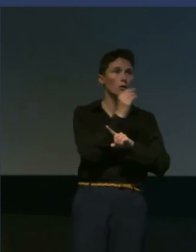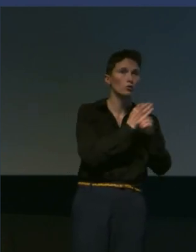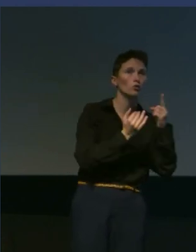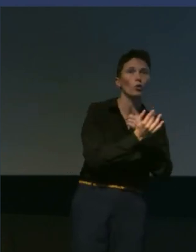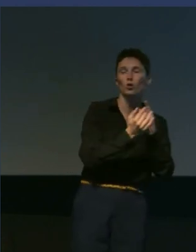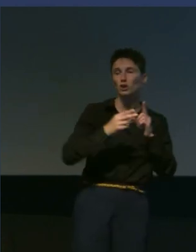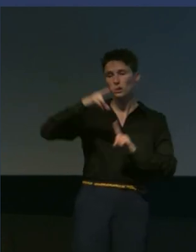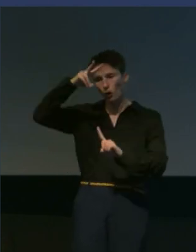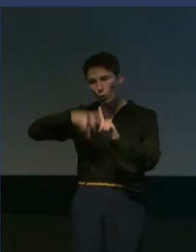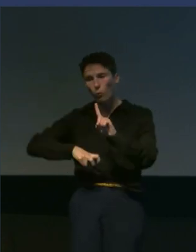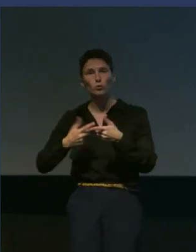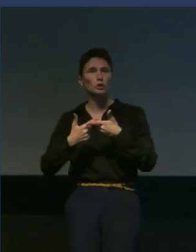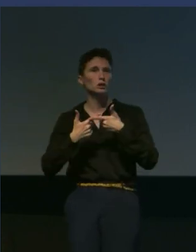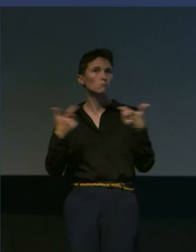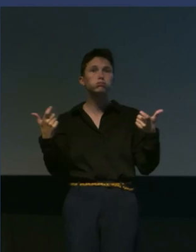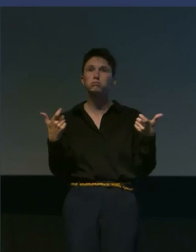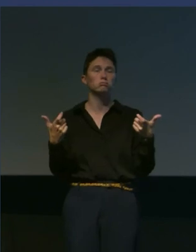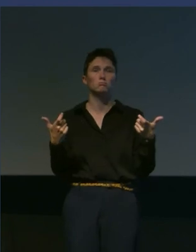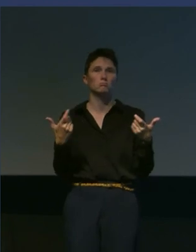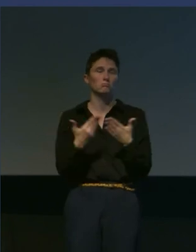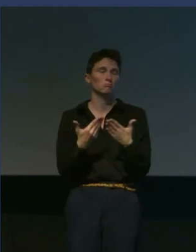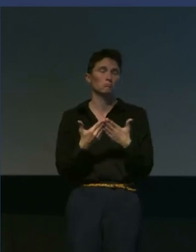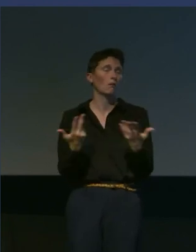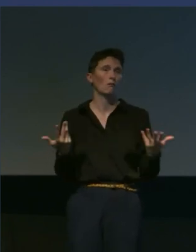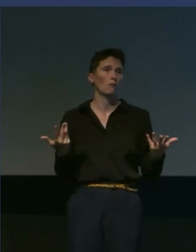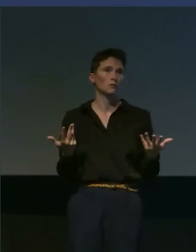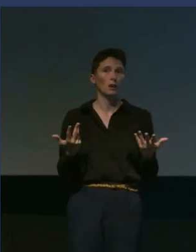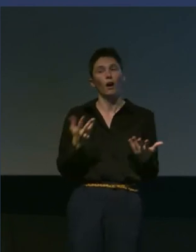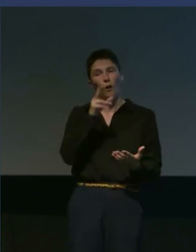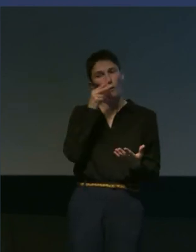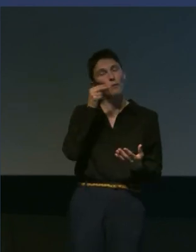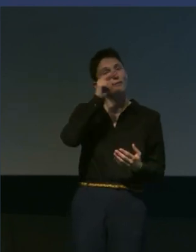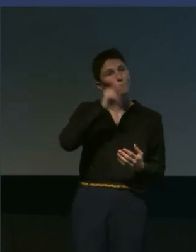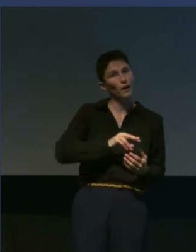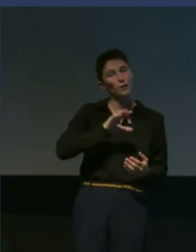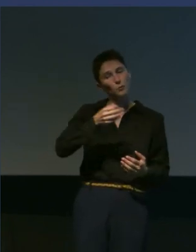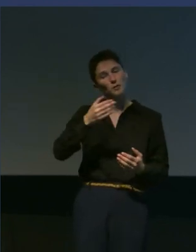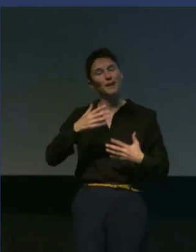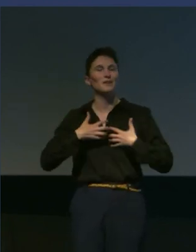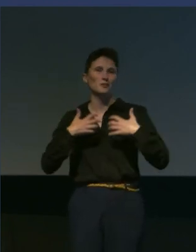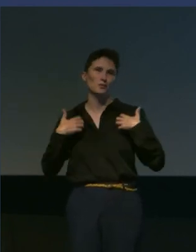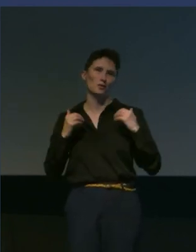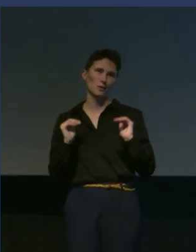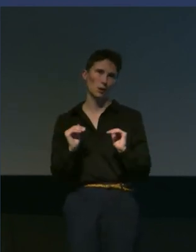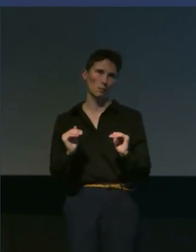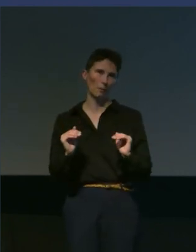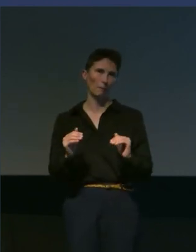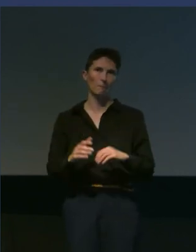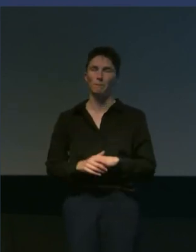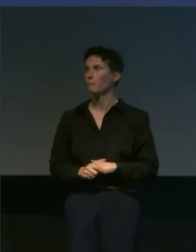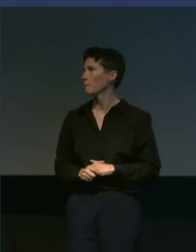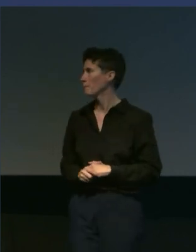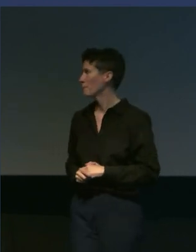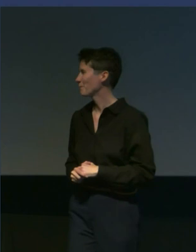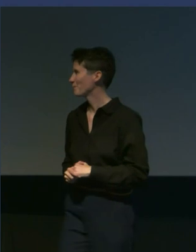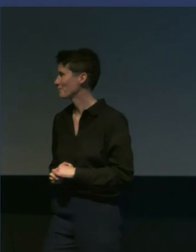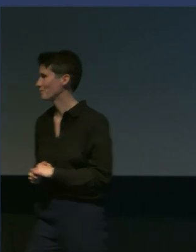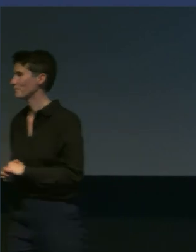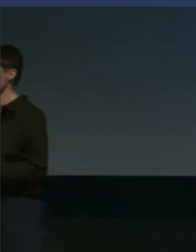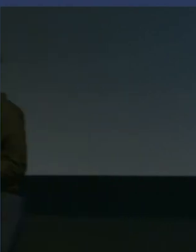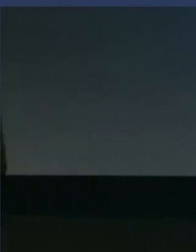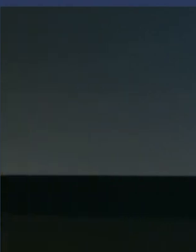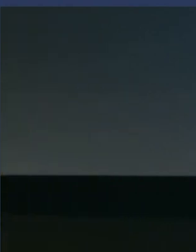l'anthropologie, littérature, etc. Donc, même forte, mais scientifique quand même. Et avec moi, voir quelles sont